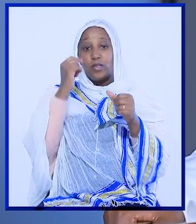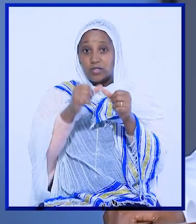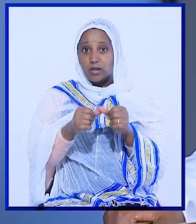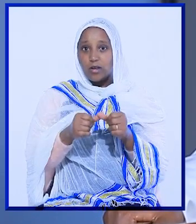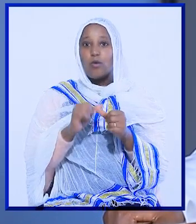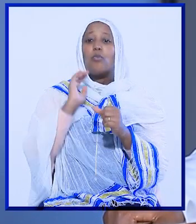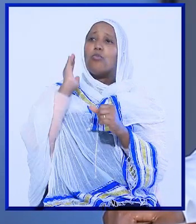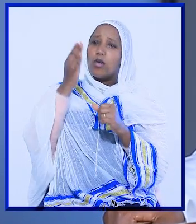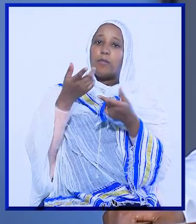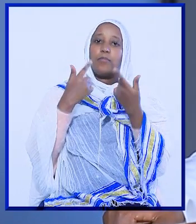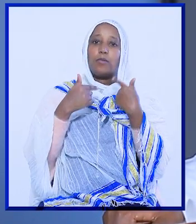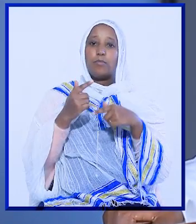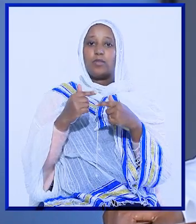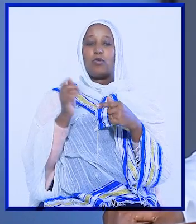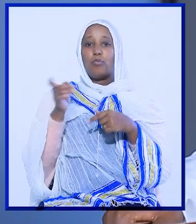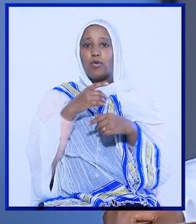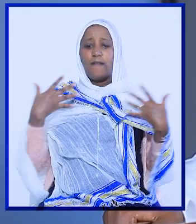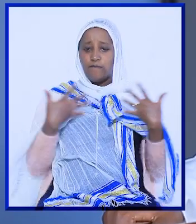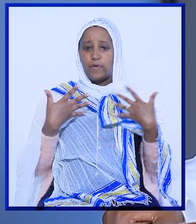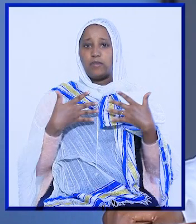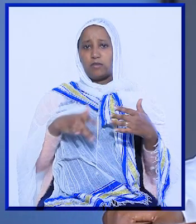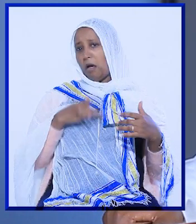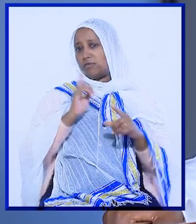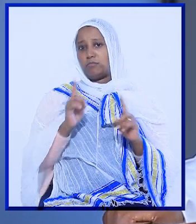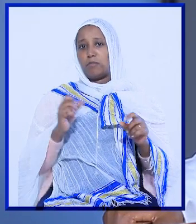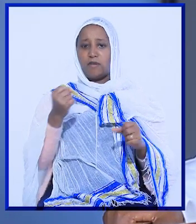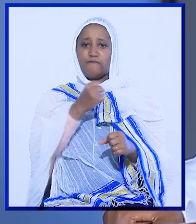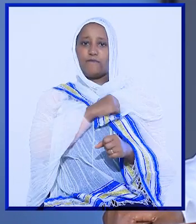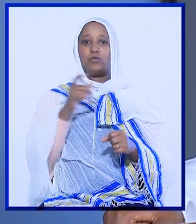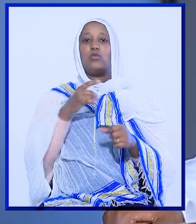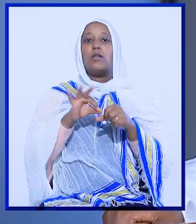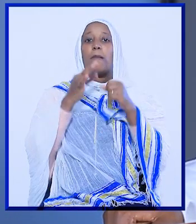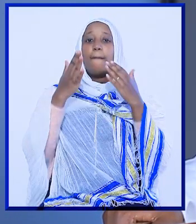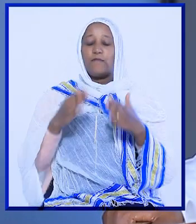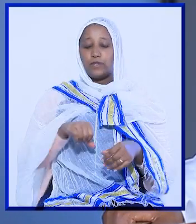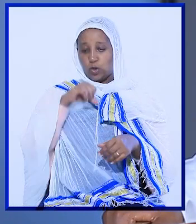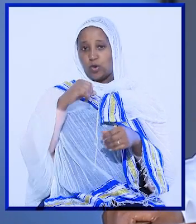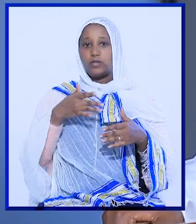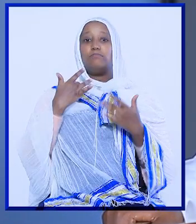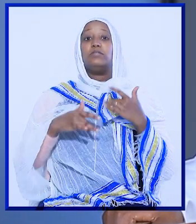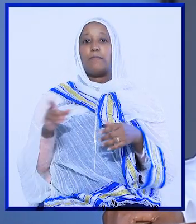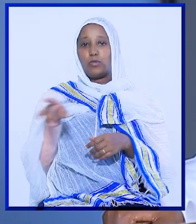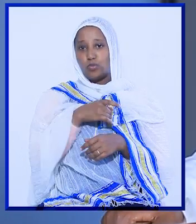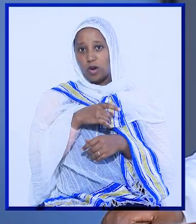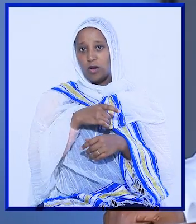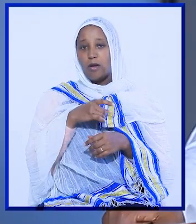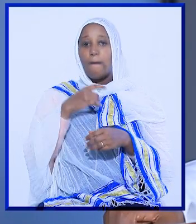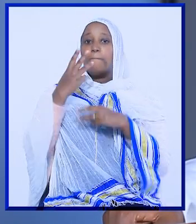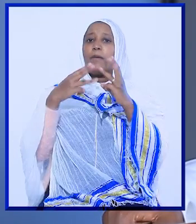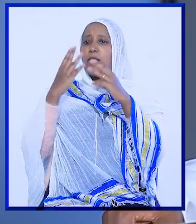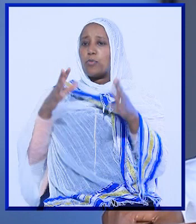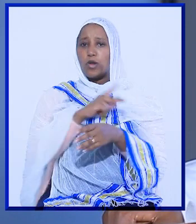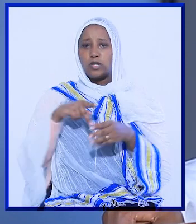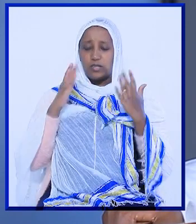እየነገረው ነው። ኋላ ከፊት ለፊት በሚመጣው ህይወት ፍርሃት የሚሰማህ አትሆንም፣ ድፍረት የሚሰማህ መንፈሳዊ ጥባት የሚሰማህ ትሆናለህ።